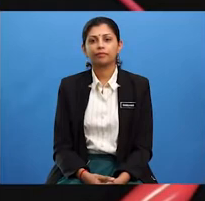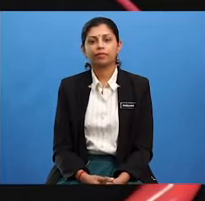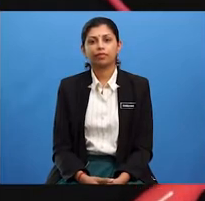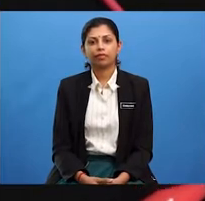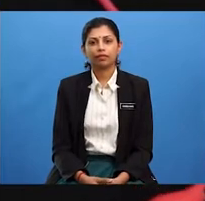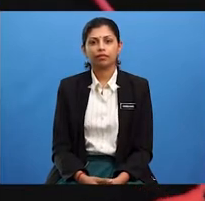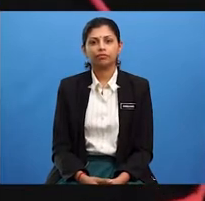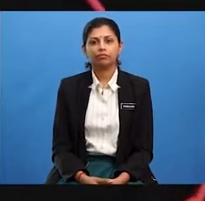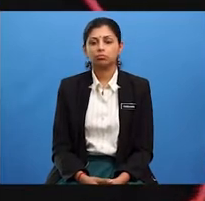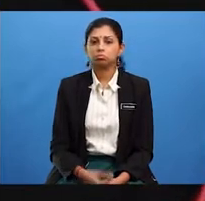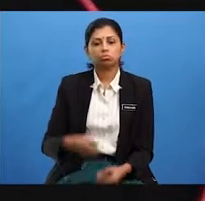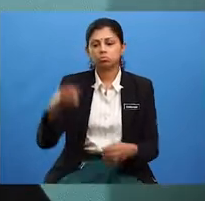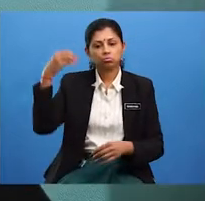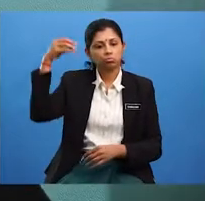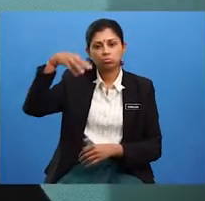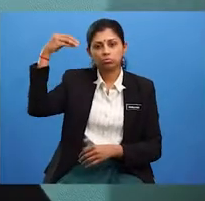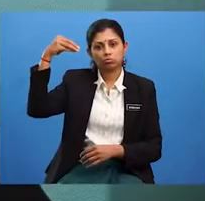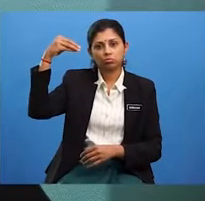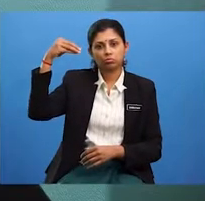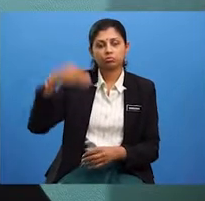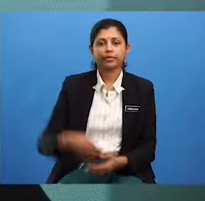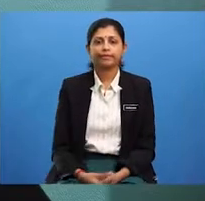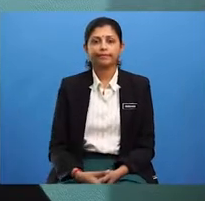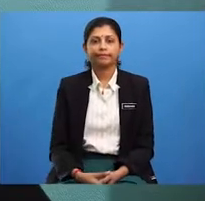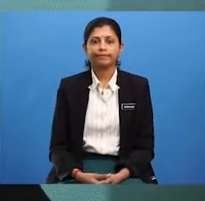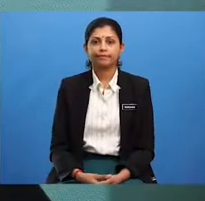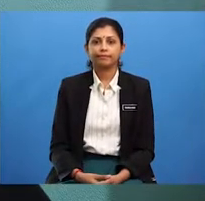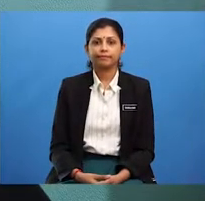Nampaknya keadaan mentol juga tidak menyala.